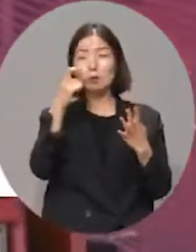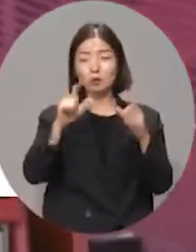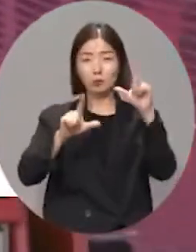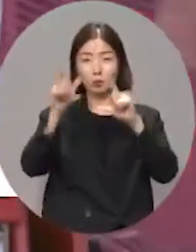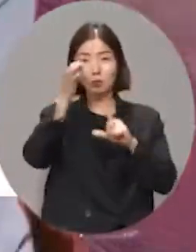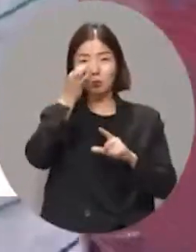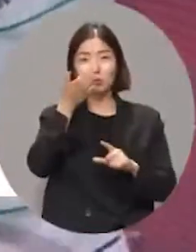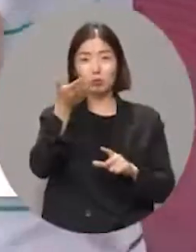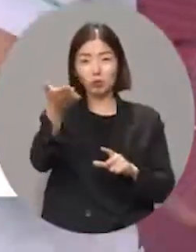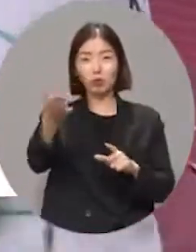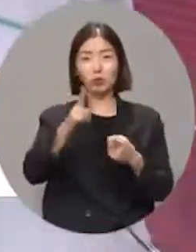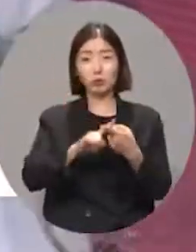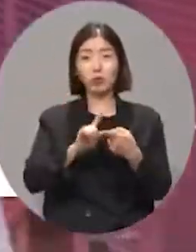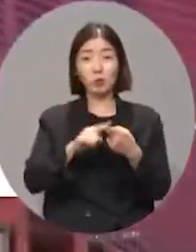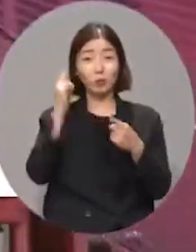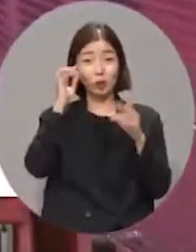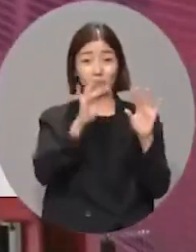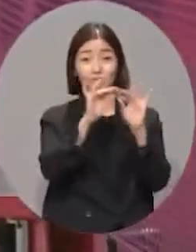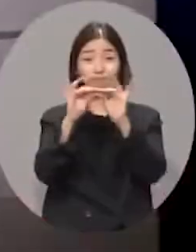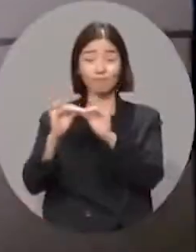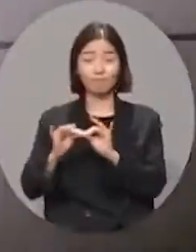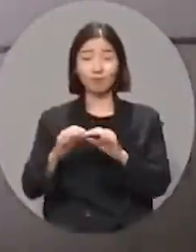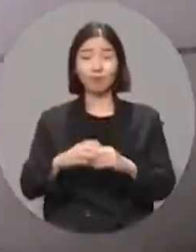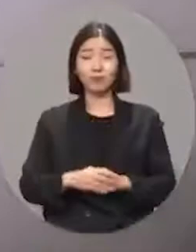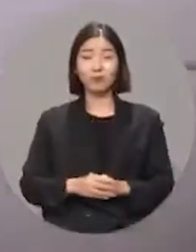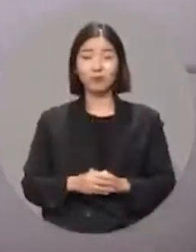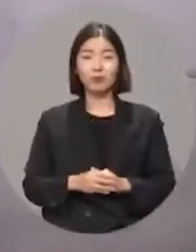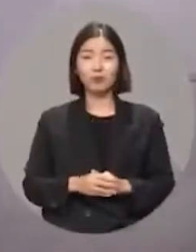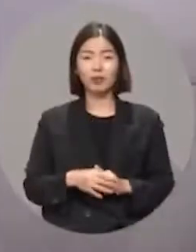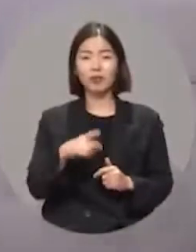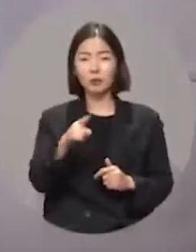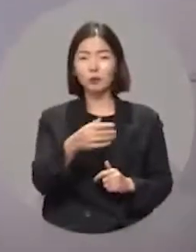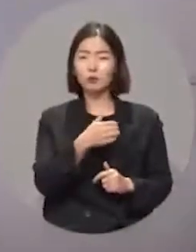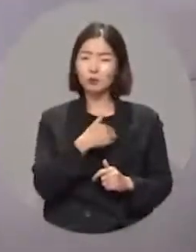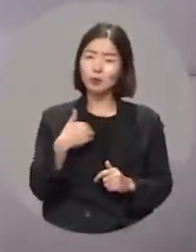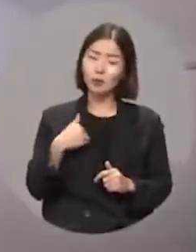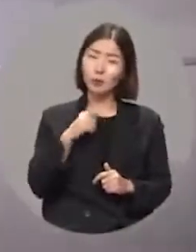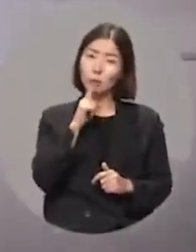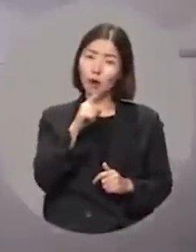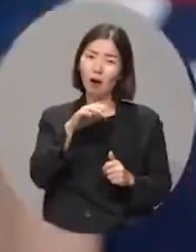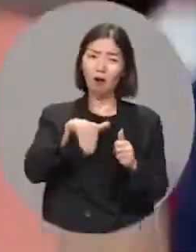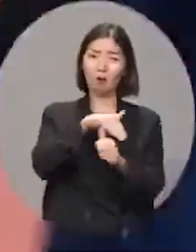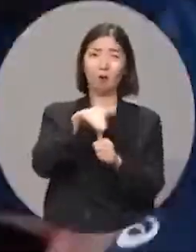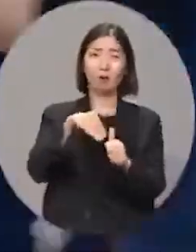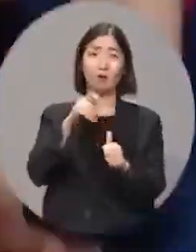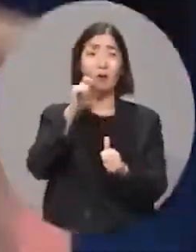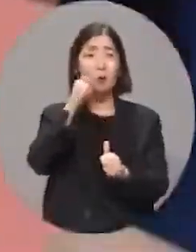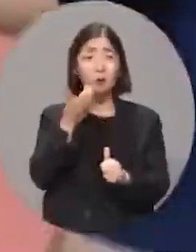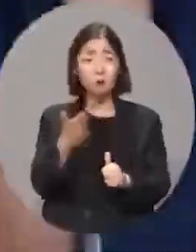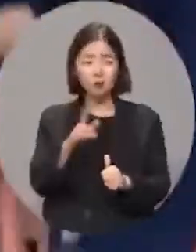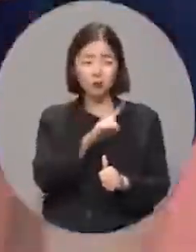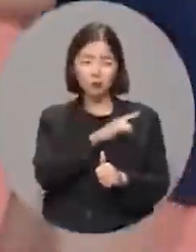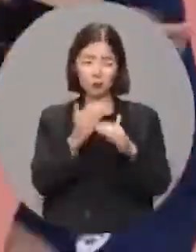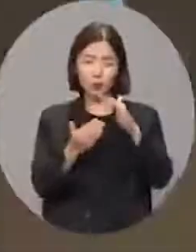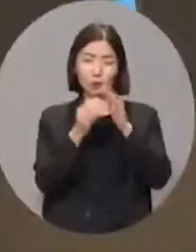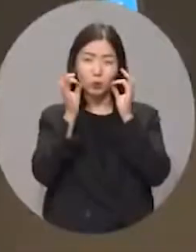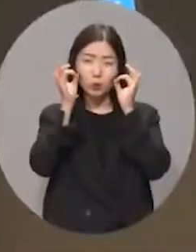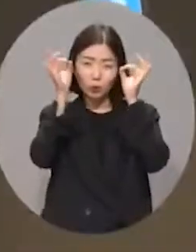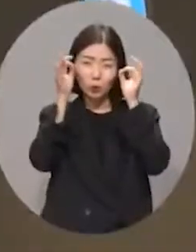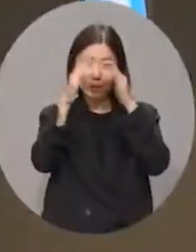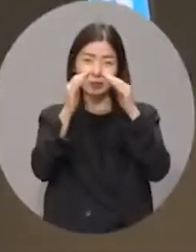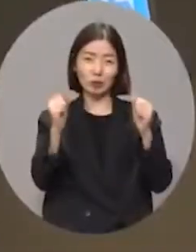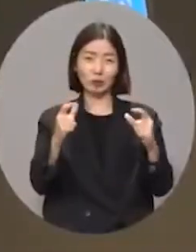활약을 펼쳤다는 데 이견이 없었습니다. 결코 넉넉하다고 할 수 없는 환경에서도 최선을 다한 전북